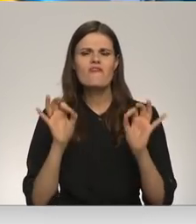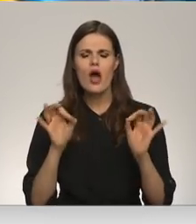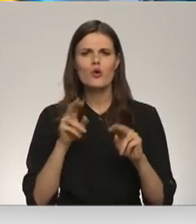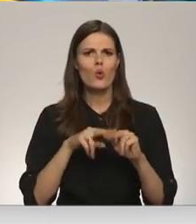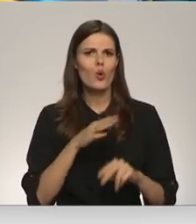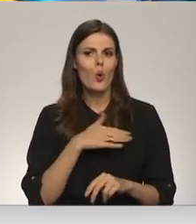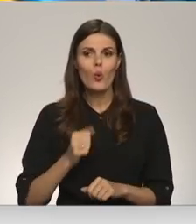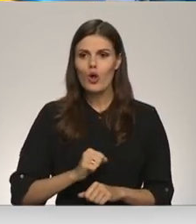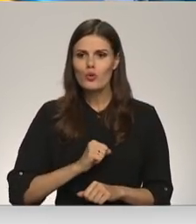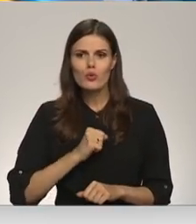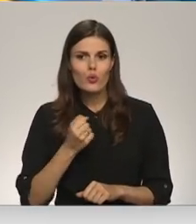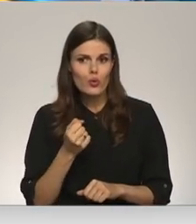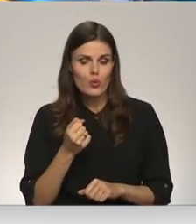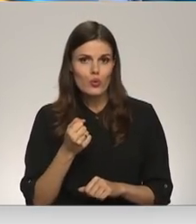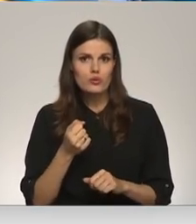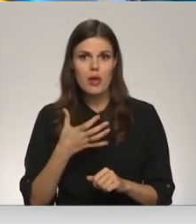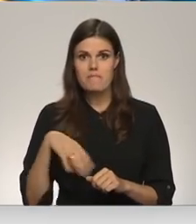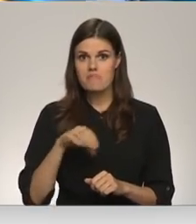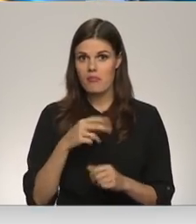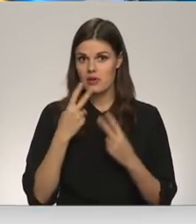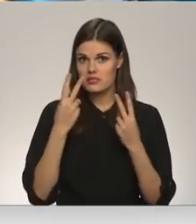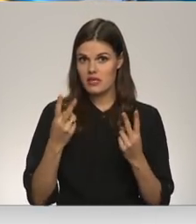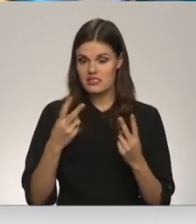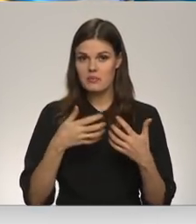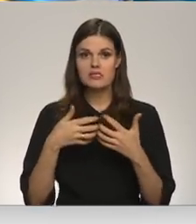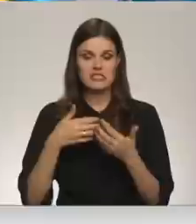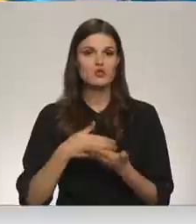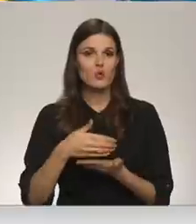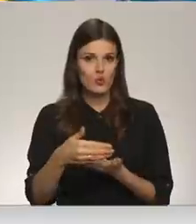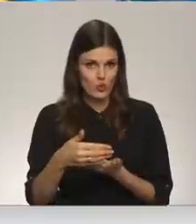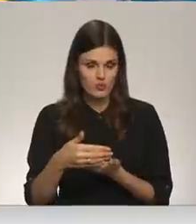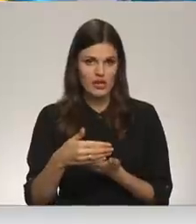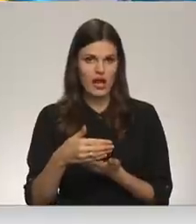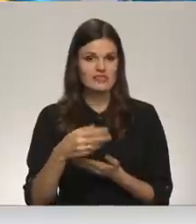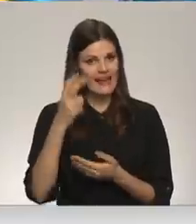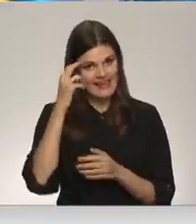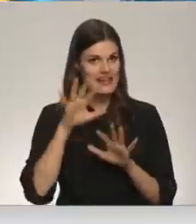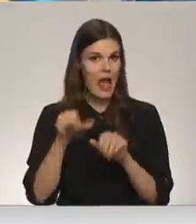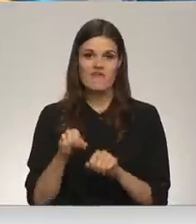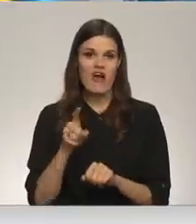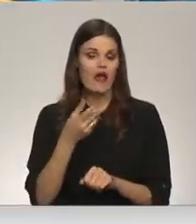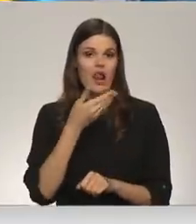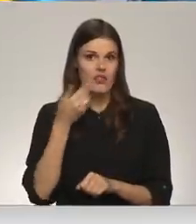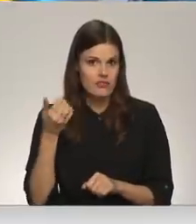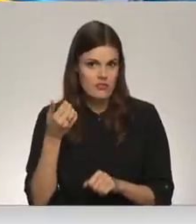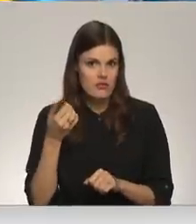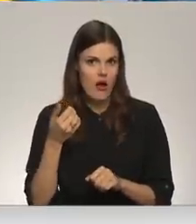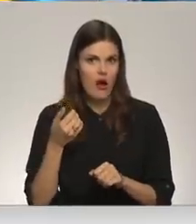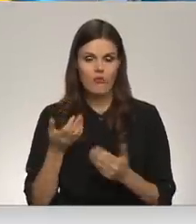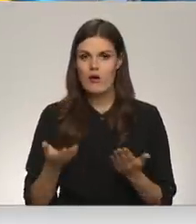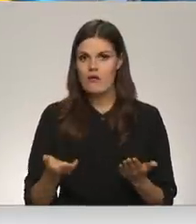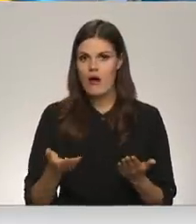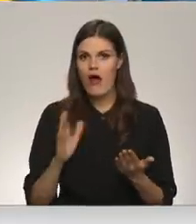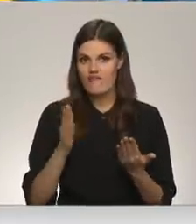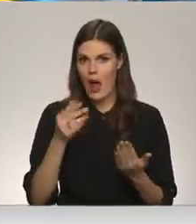grūta. Mēs redzam, ka kaujas turpinās, Kīva nav ieņemta, vai Putins